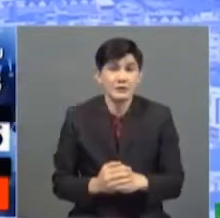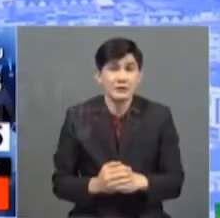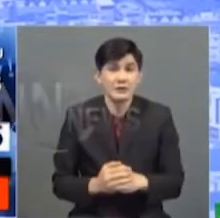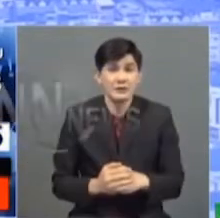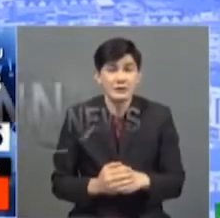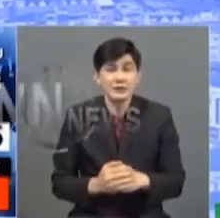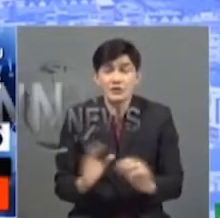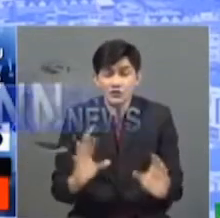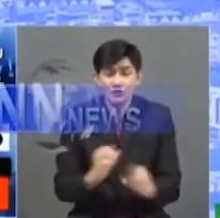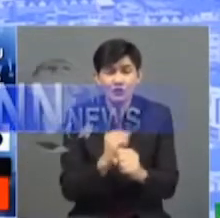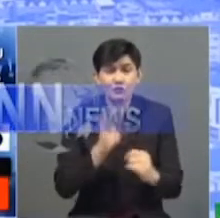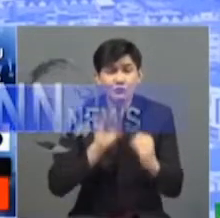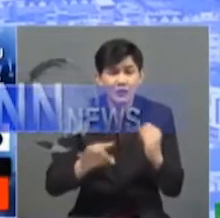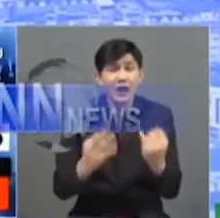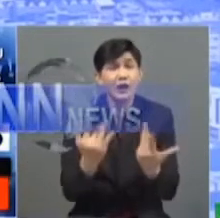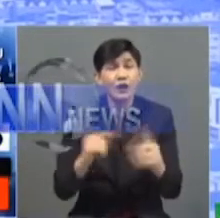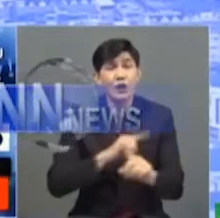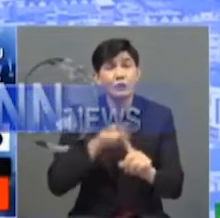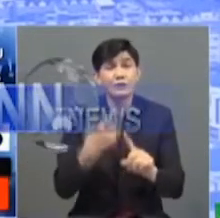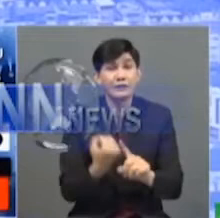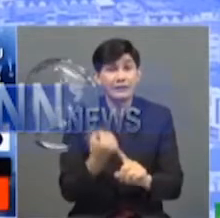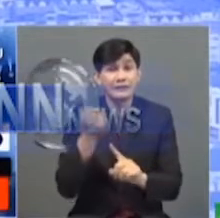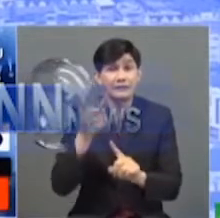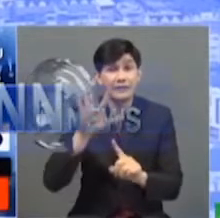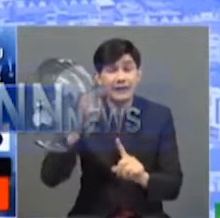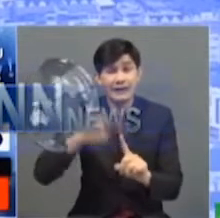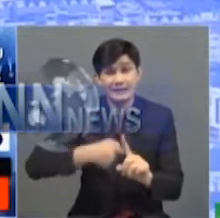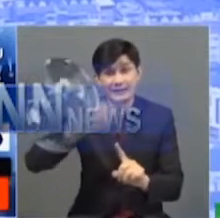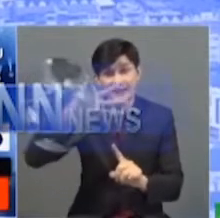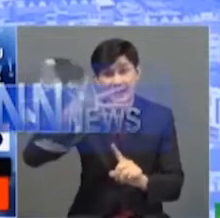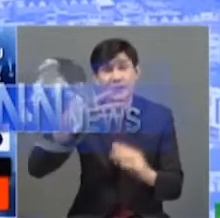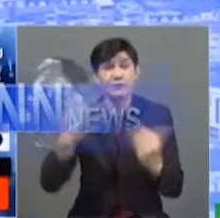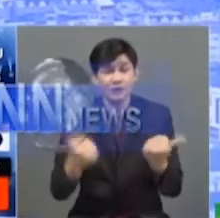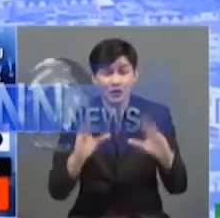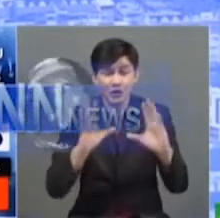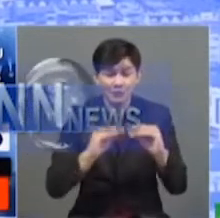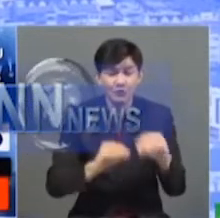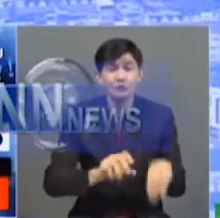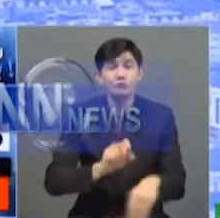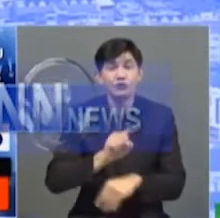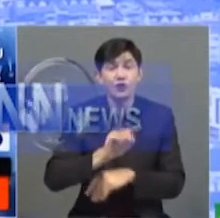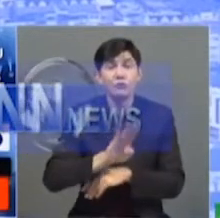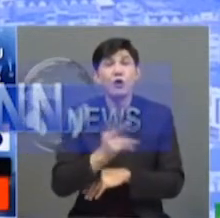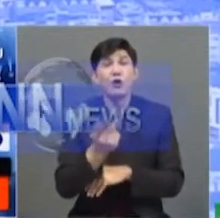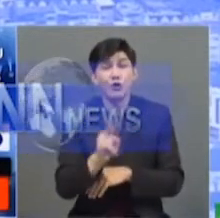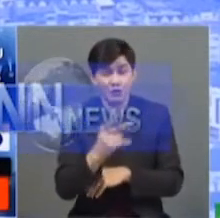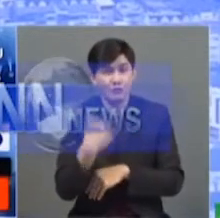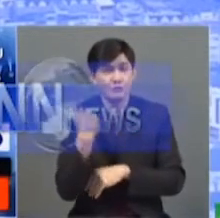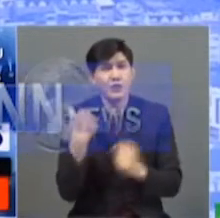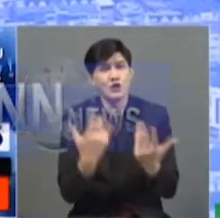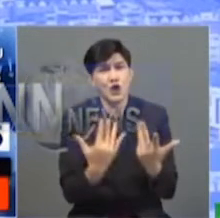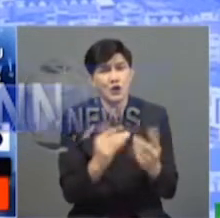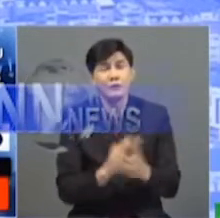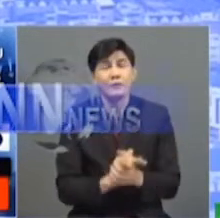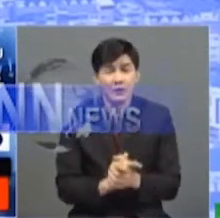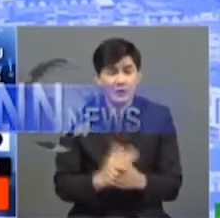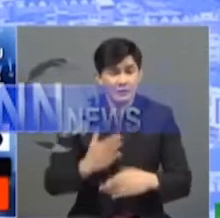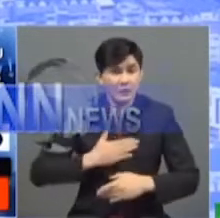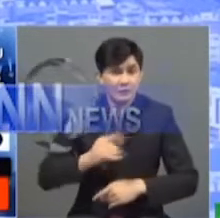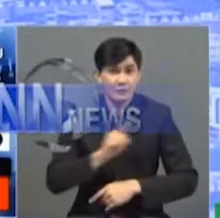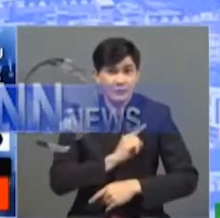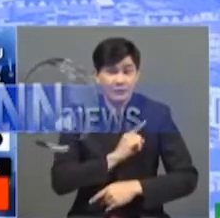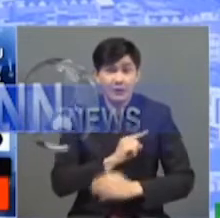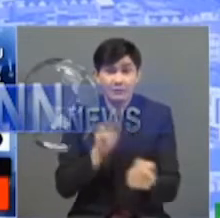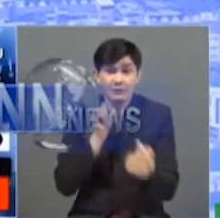การ 18,063 ร้านปฏิบัติตามไม่สมบูรณ์ 5,644 ร้านและไม่ปฏิบัติตามมาตรการ449ร้